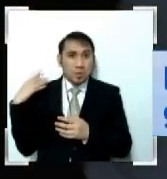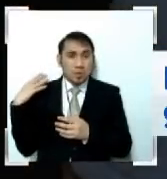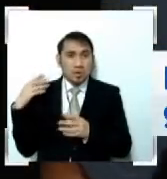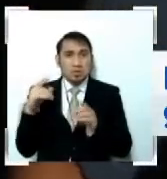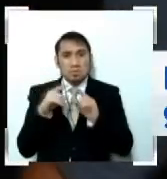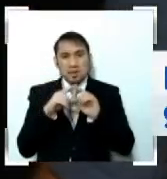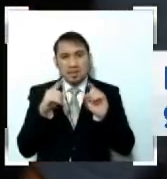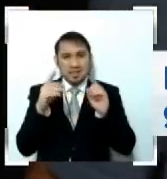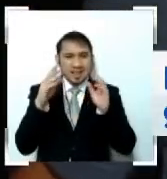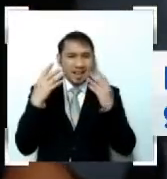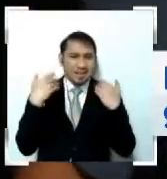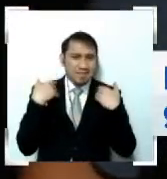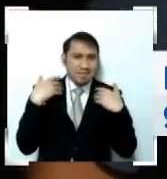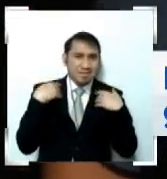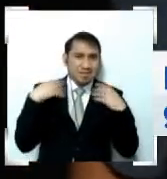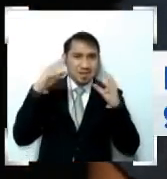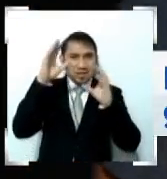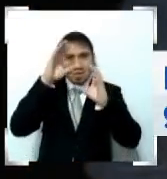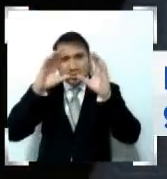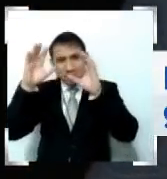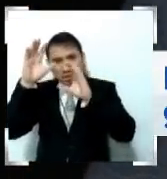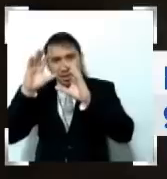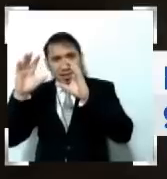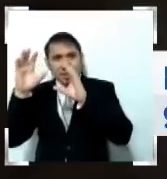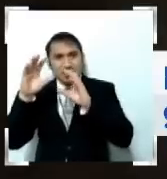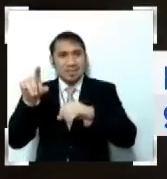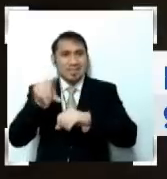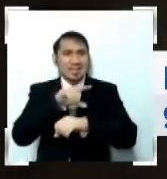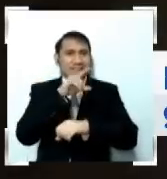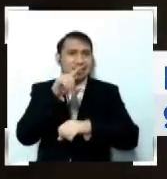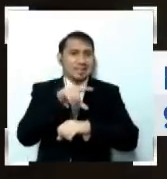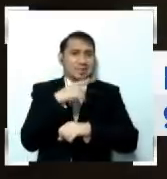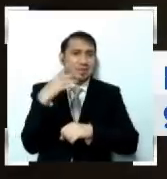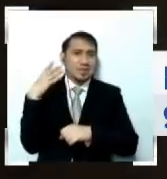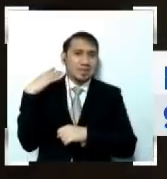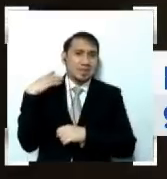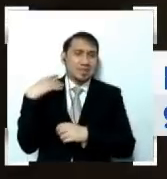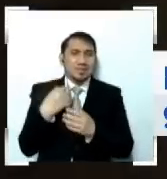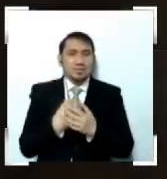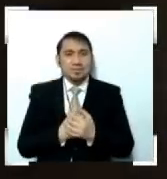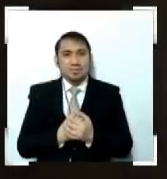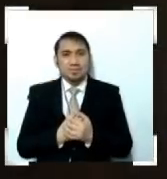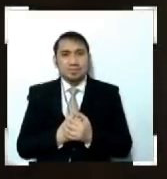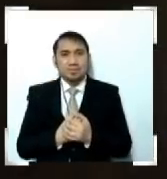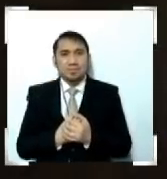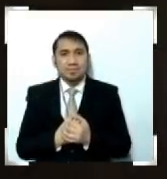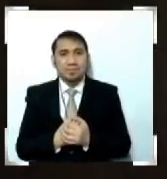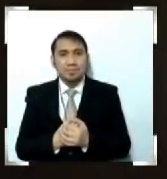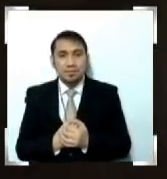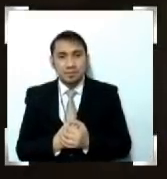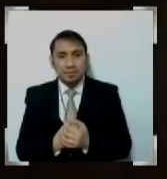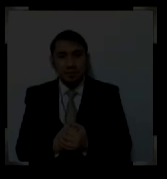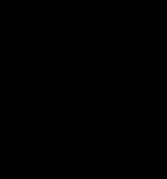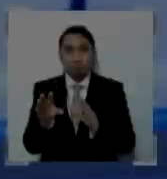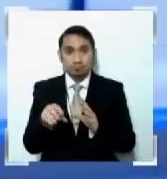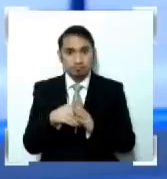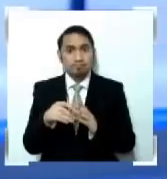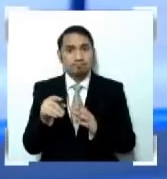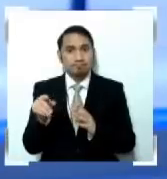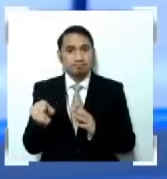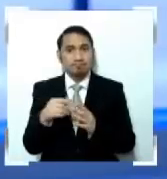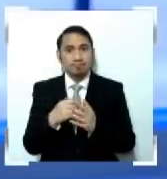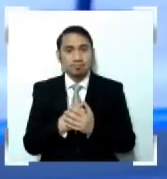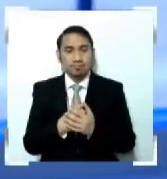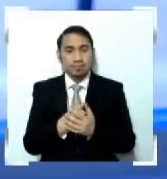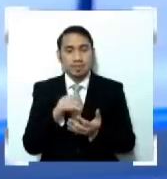kaya tagal po namin maghintay. Ako si Mark Salazar, ang inyong saksi. At yan ang